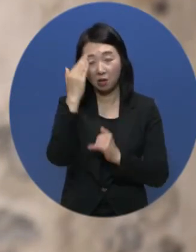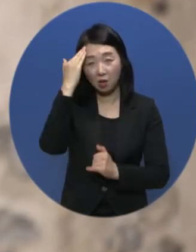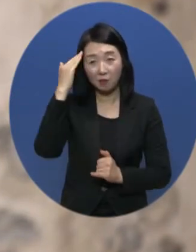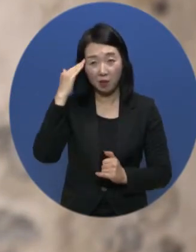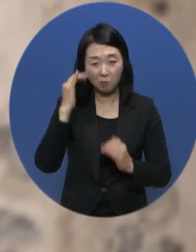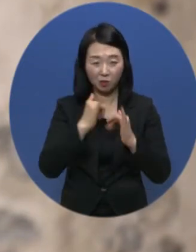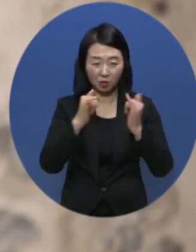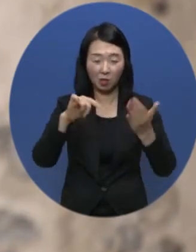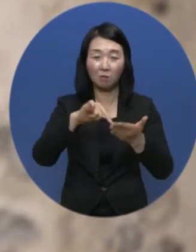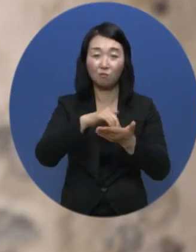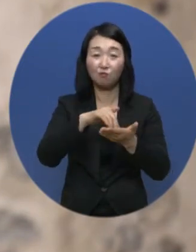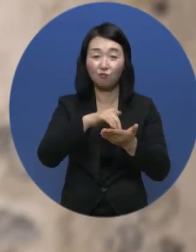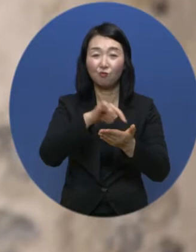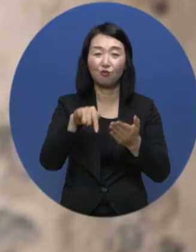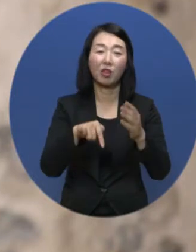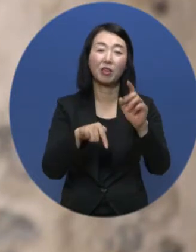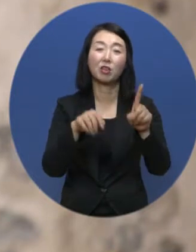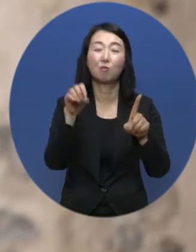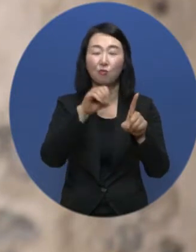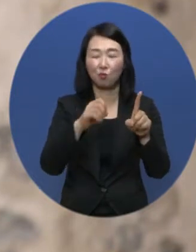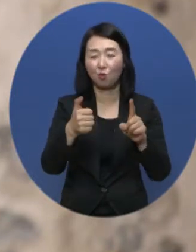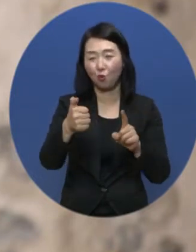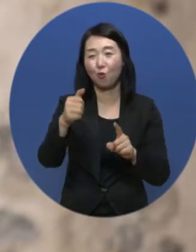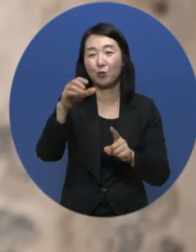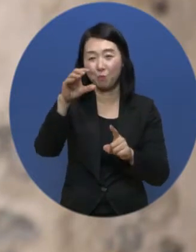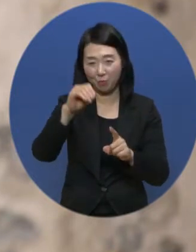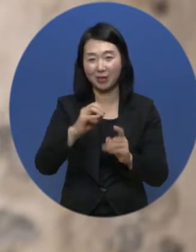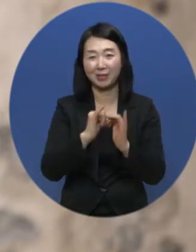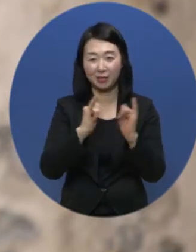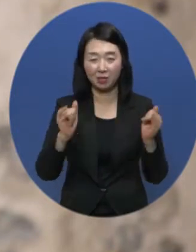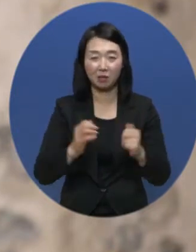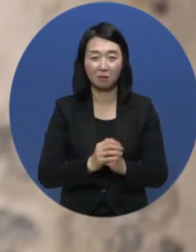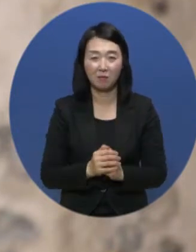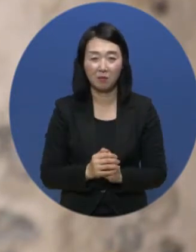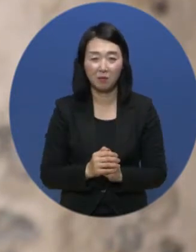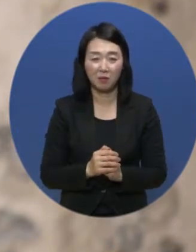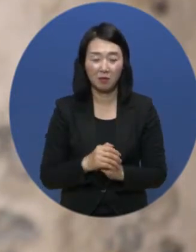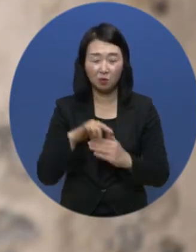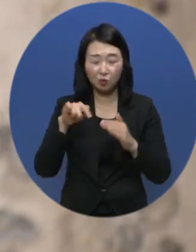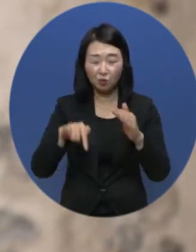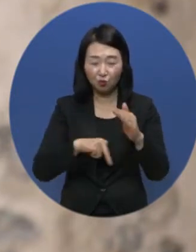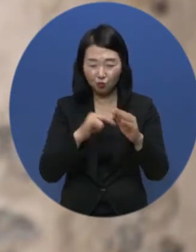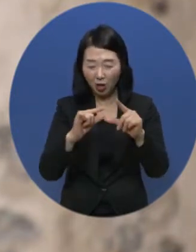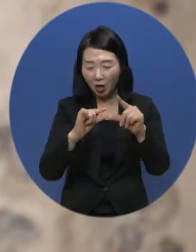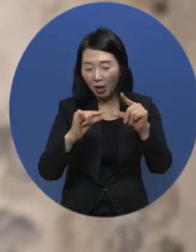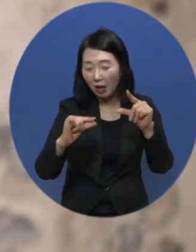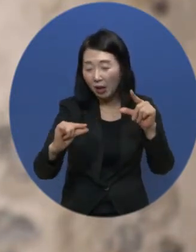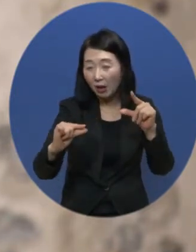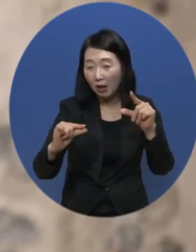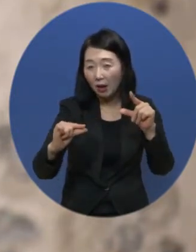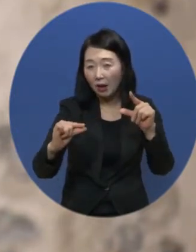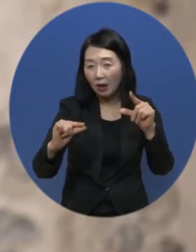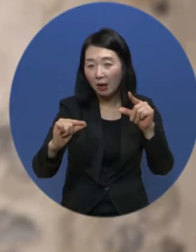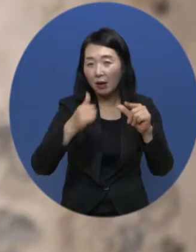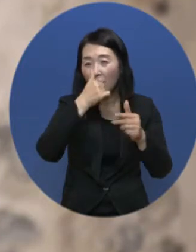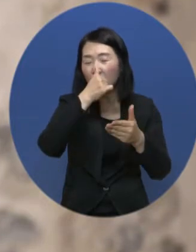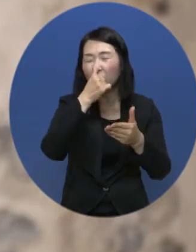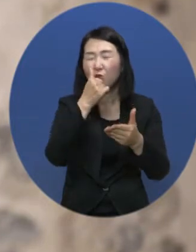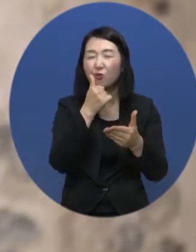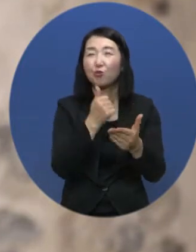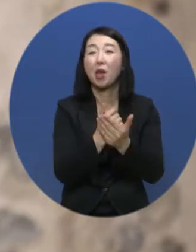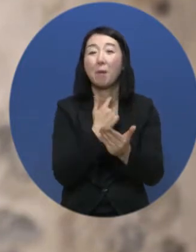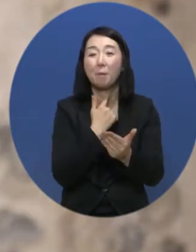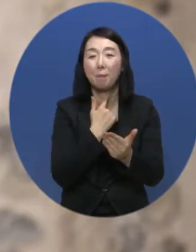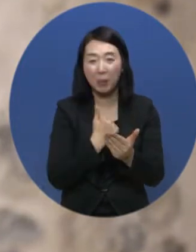합니다. 그중 흉악한 범죄자는 극히 일부에 불과합니다. 하지만